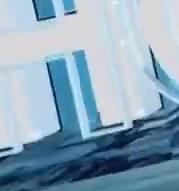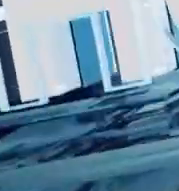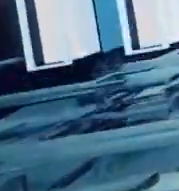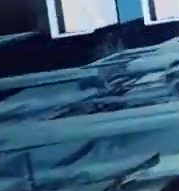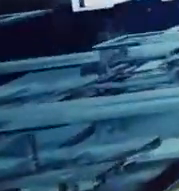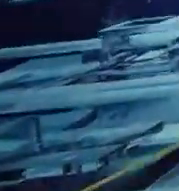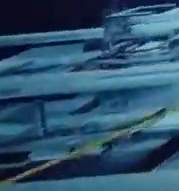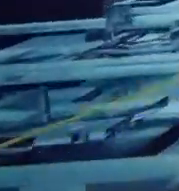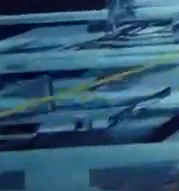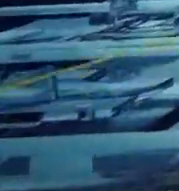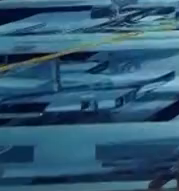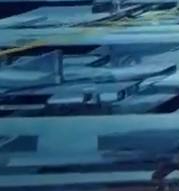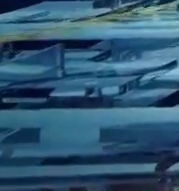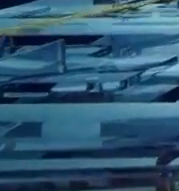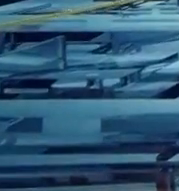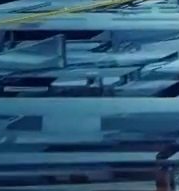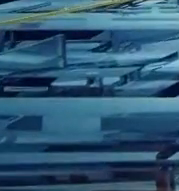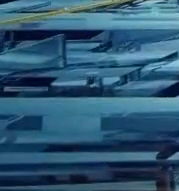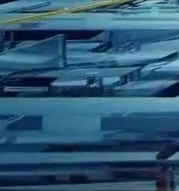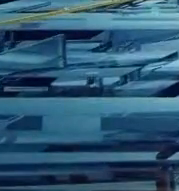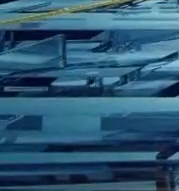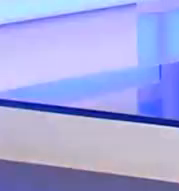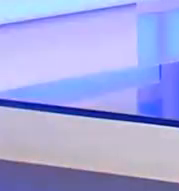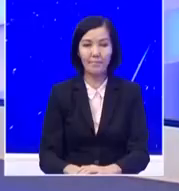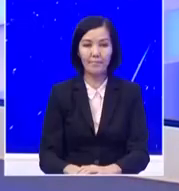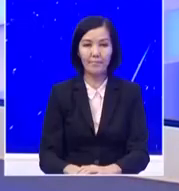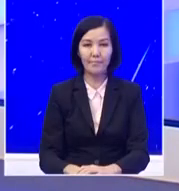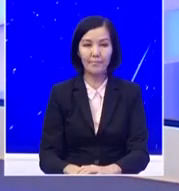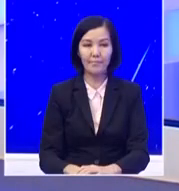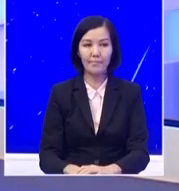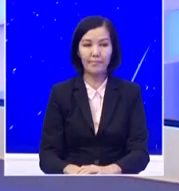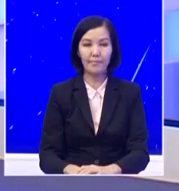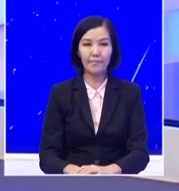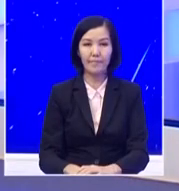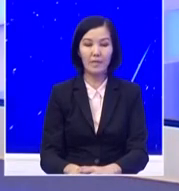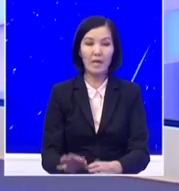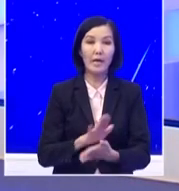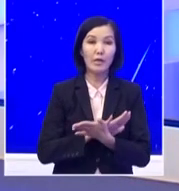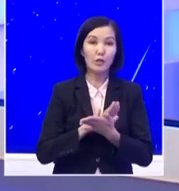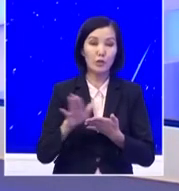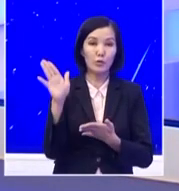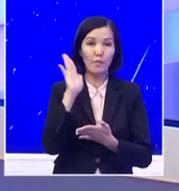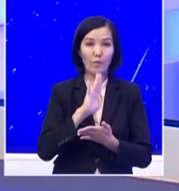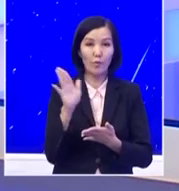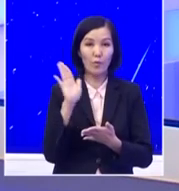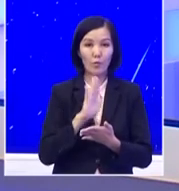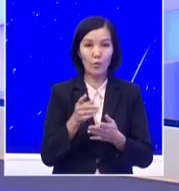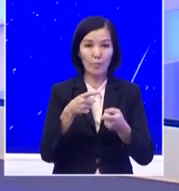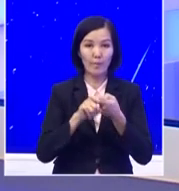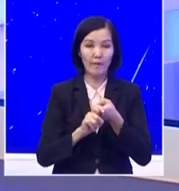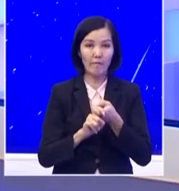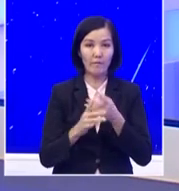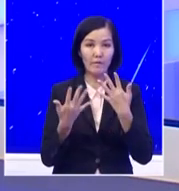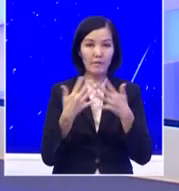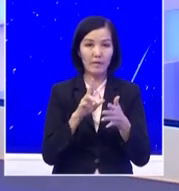К Качественную питьевую воду проводят в селах Кайнар